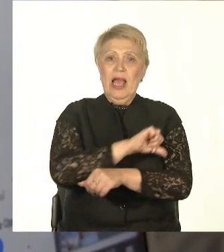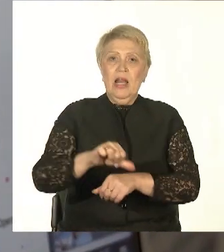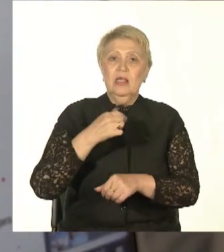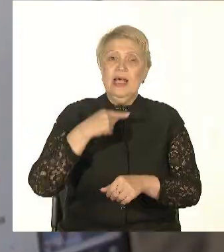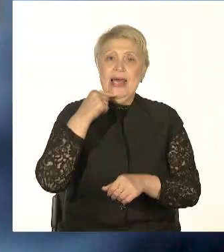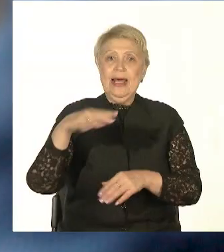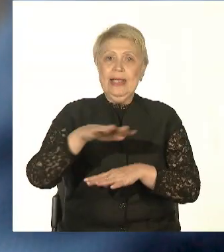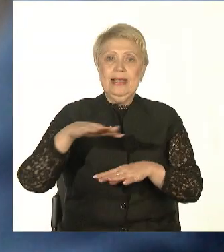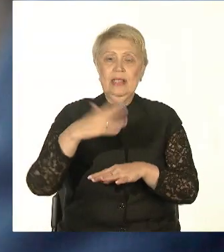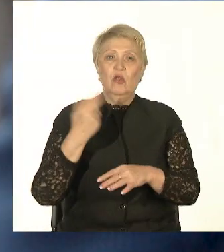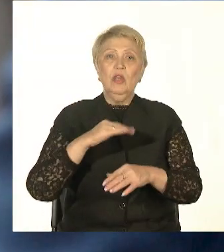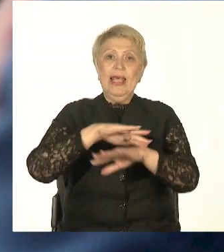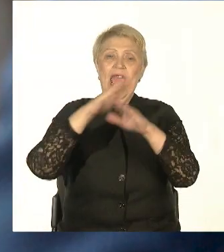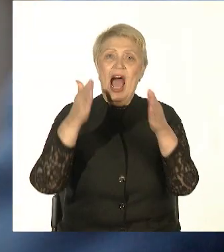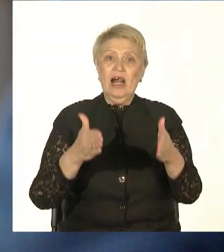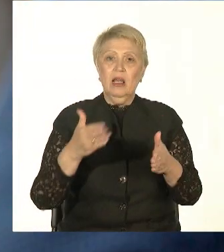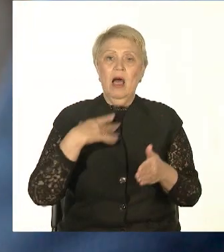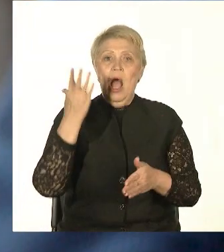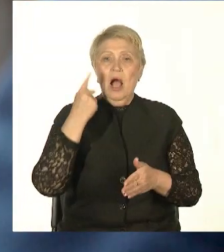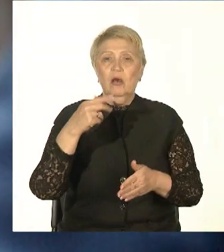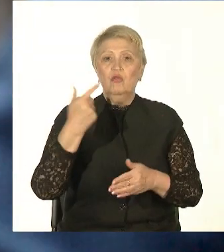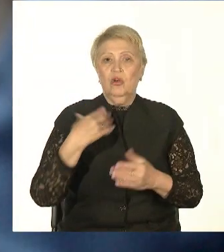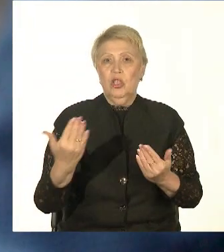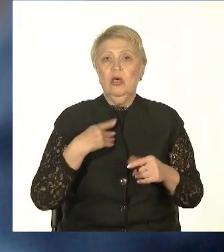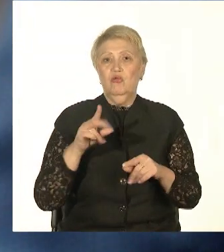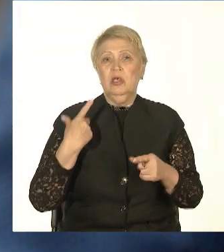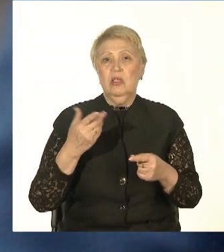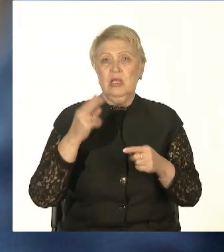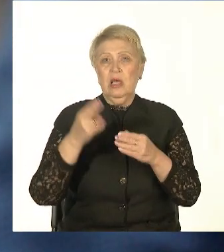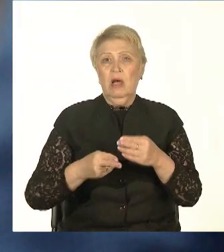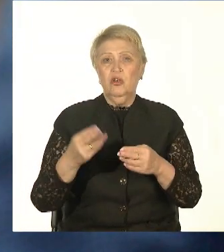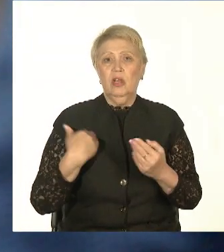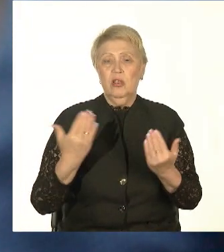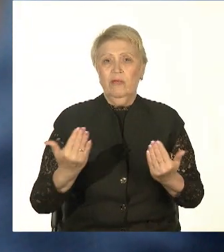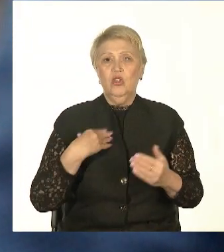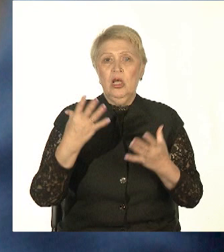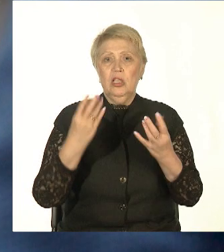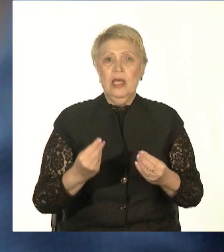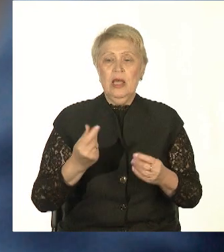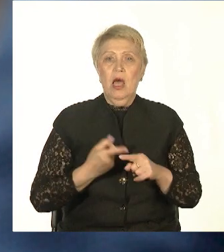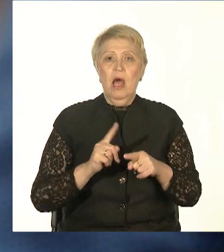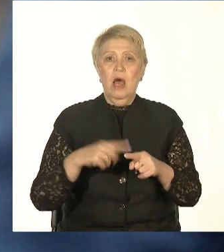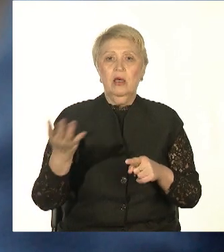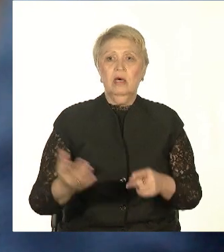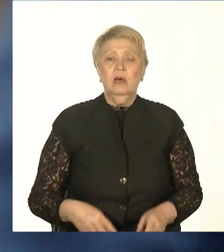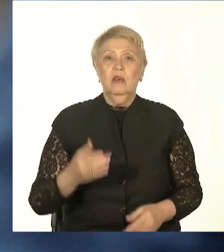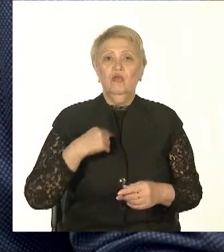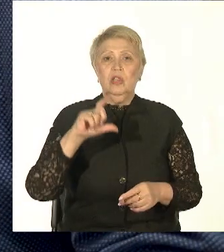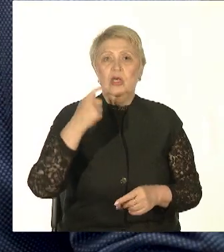и сам вот этот мемориал, который уже заканчивается, будем говорить, сегодняшним днем. Это вот как раз 4 таких вот этапа